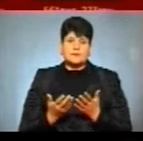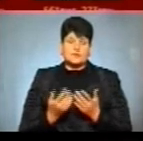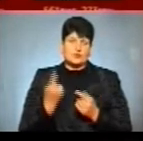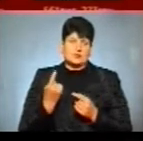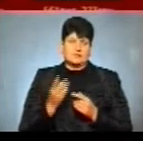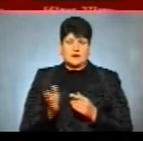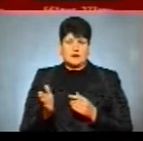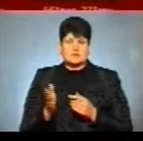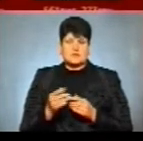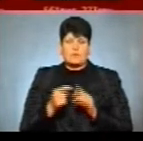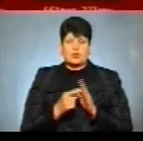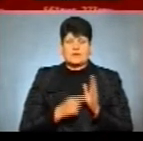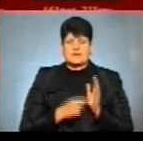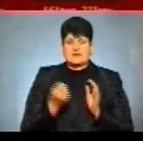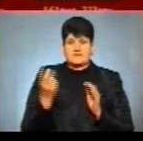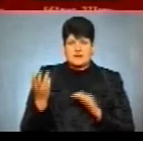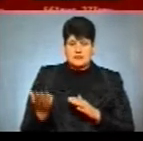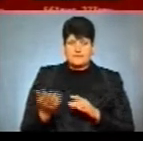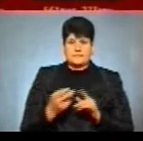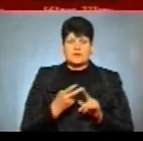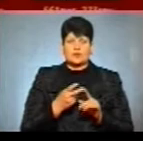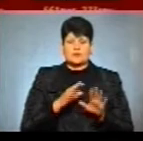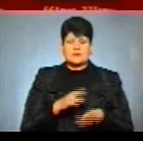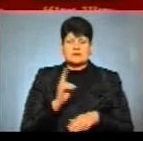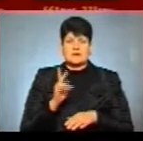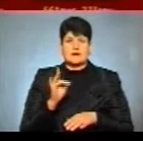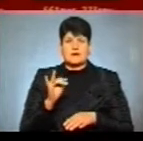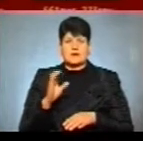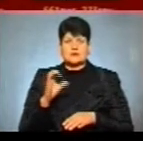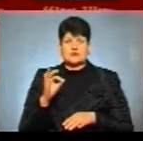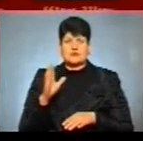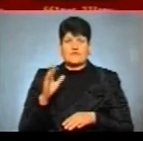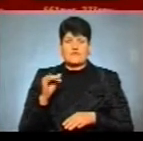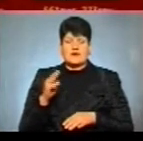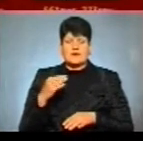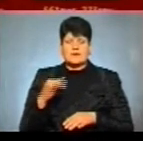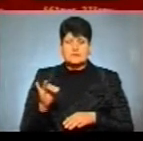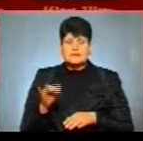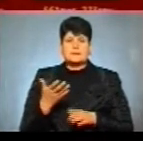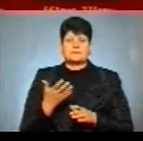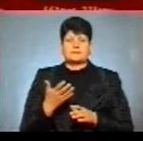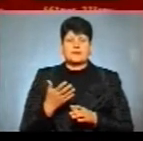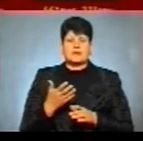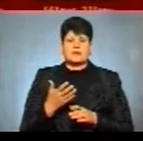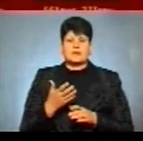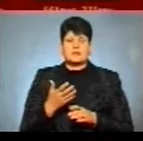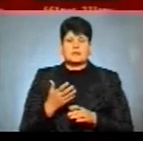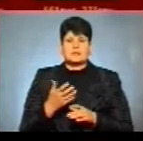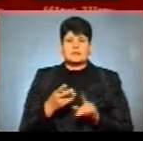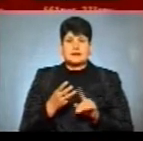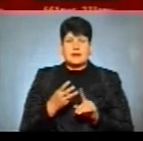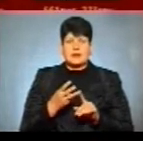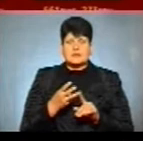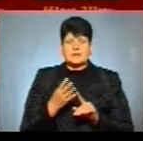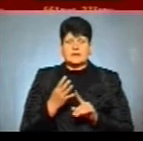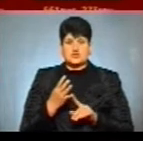єдиний варіант поділити на 12. На другому місці Андрій Красуватий, ректор Тернопільського національного економічного університету. Також далі